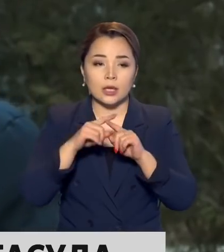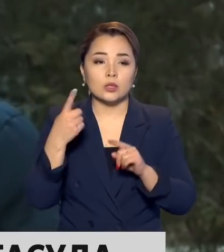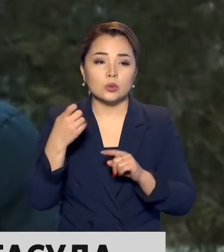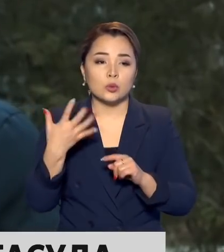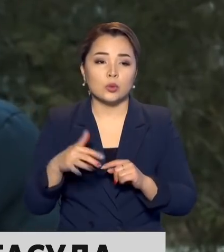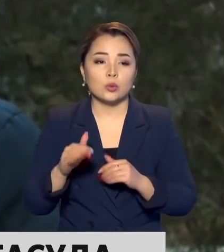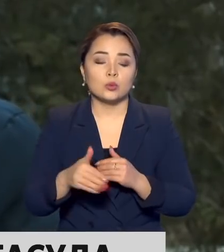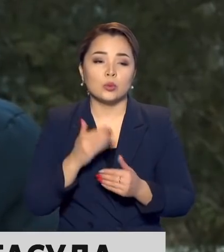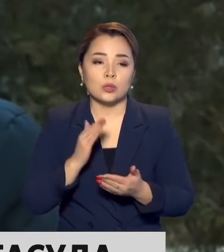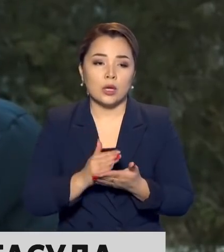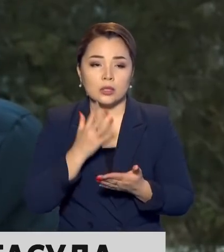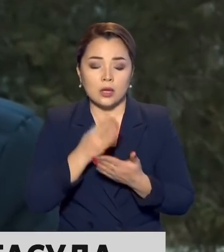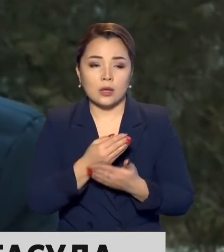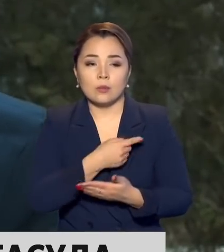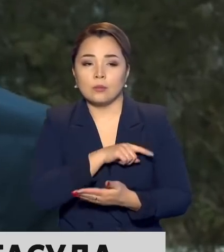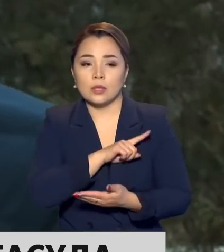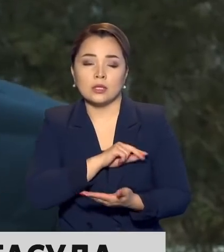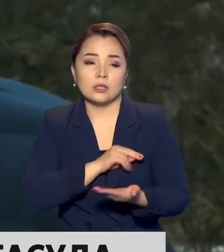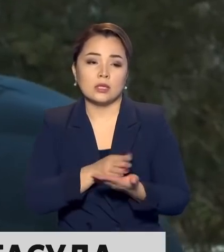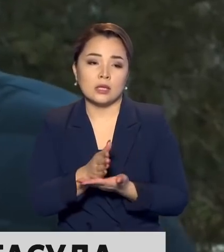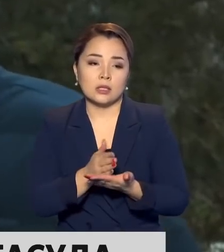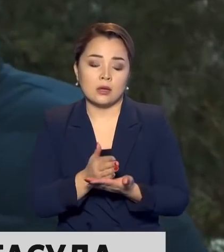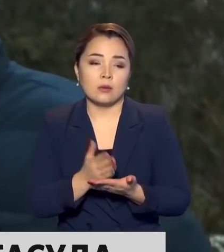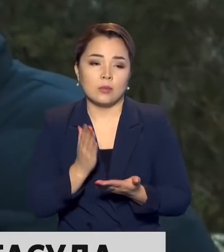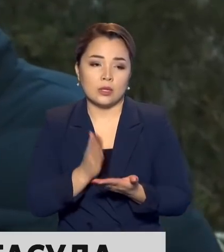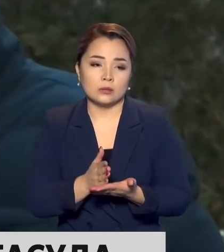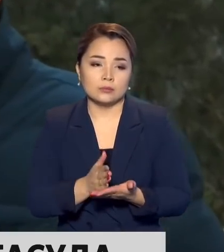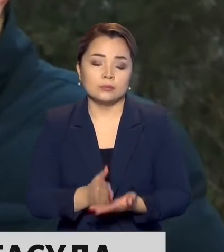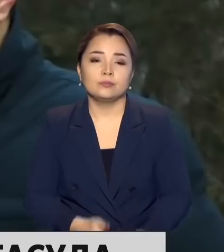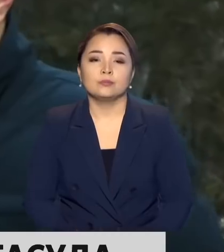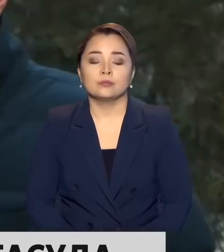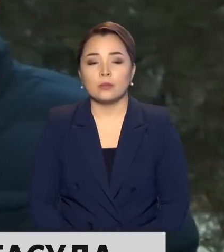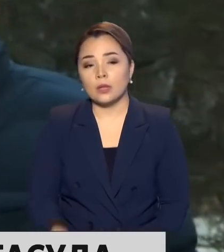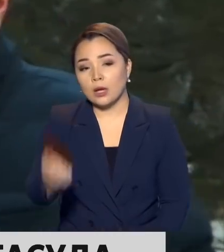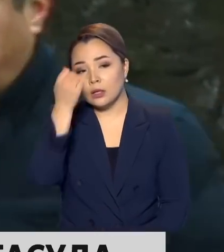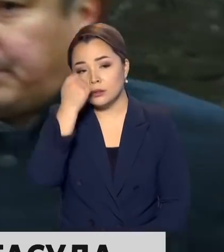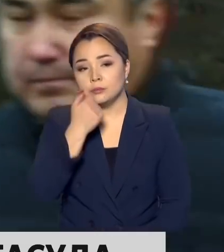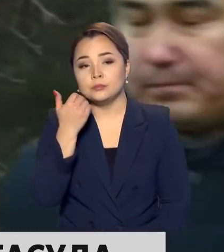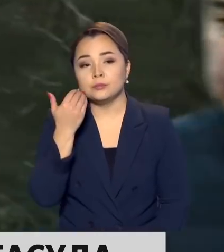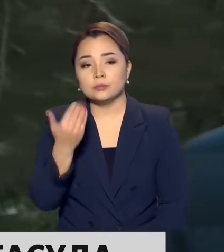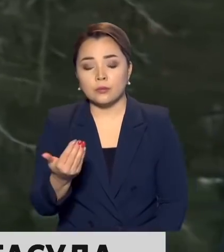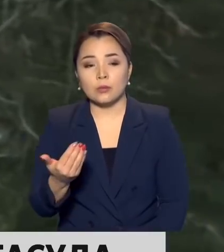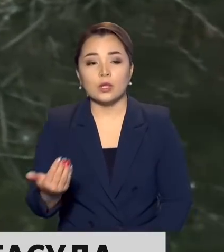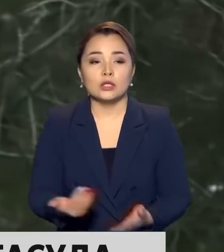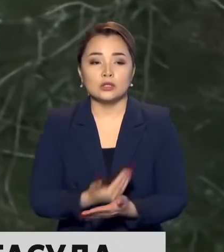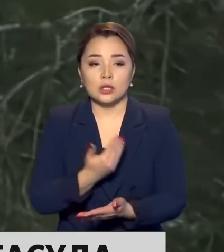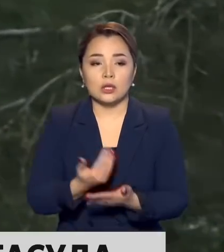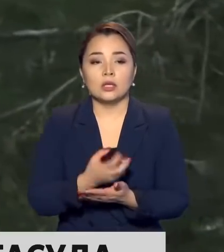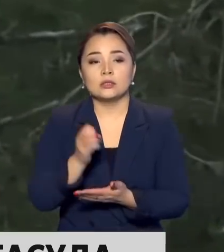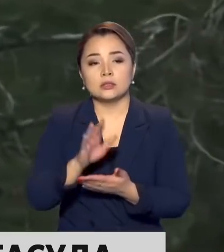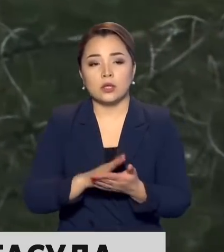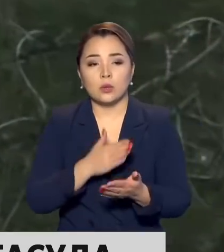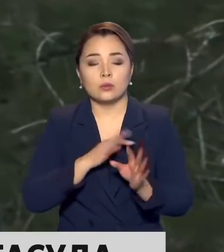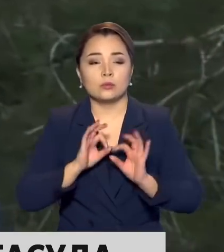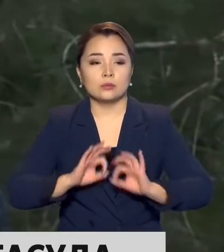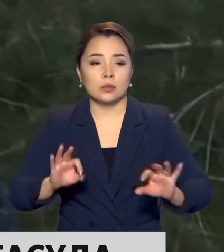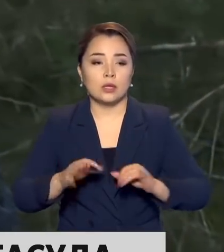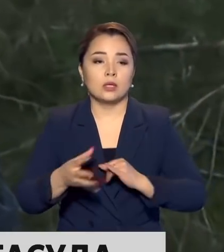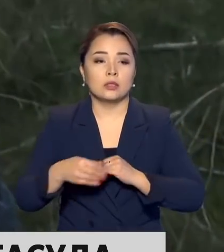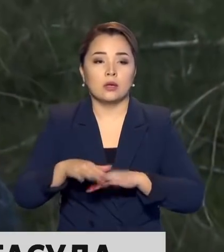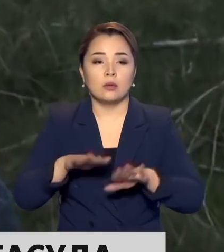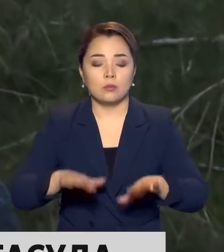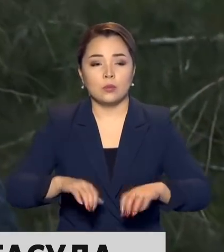жуық медициналық қызметкерлер жұмылдырылды. Дәулет Мырза, сұхбатыңызға рахмет. Жаңалықтарымызды жалғастырсақ, өңірде